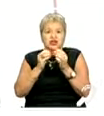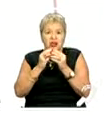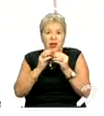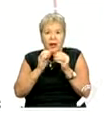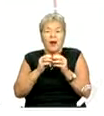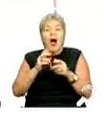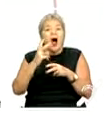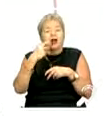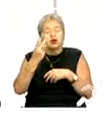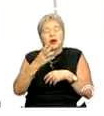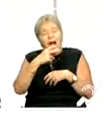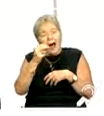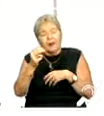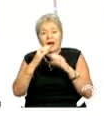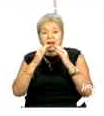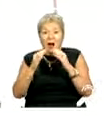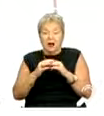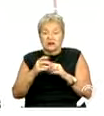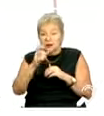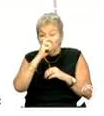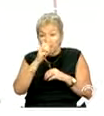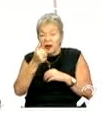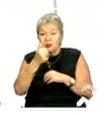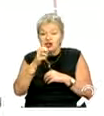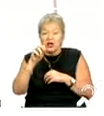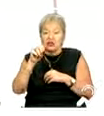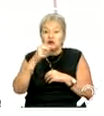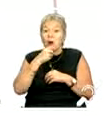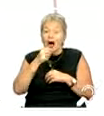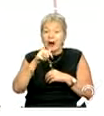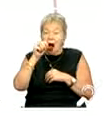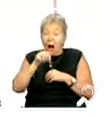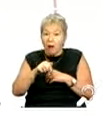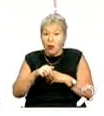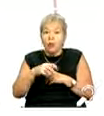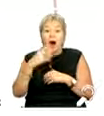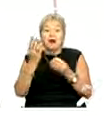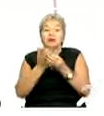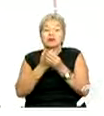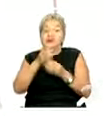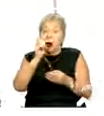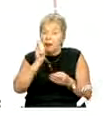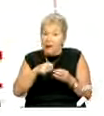a fost externat. Bărbatul de 69 de ani este acum cercetat penal